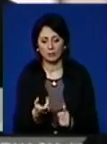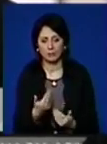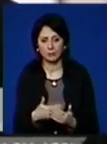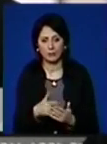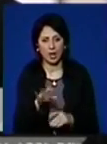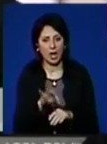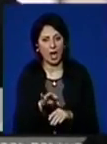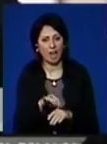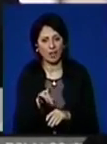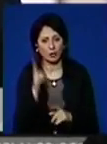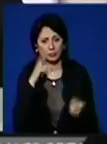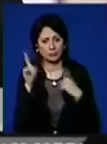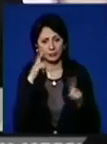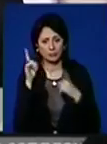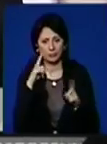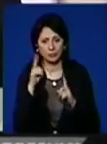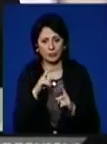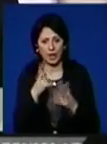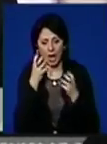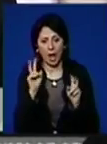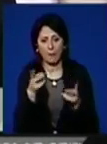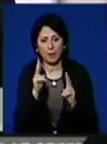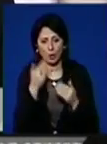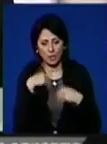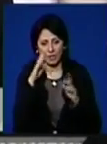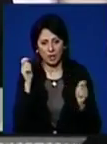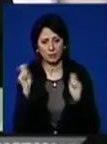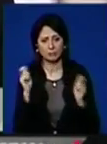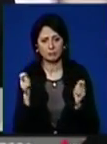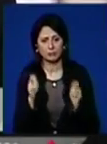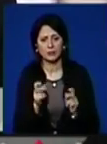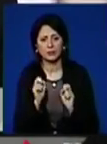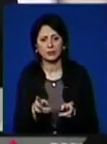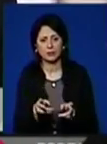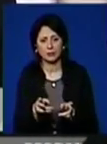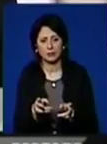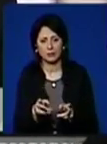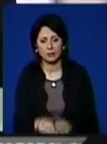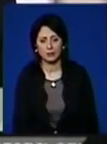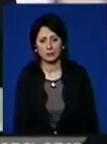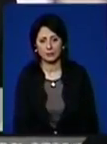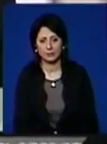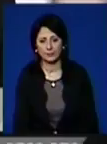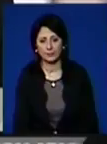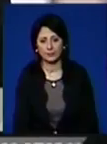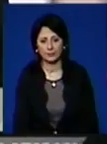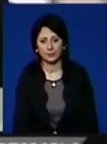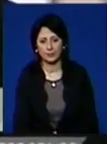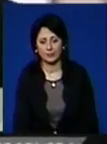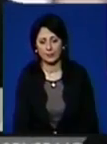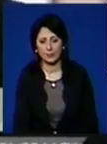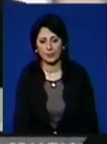ესენი ავად მყოფობებს რომ იგონებენ ღამის კლუბებში დილამდე რო არიან ისინი რა ქვია გართული